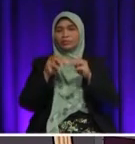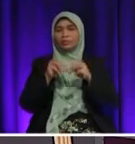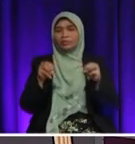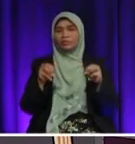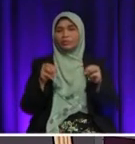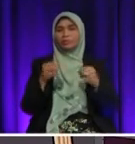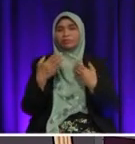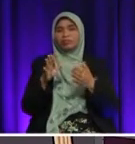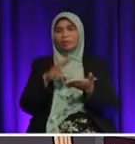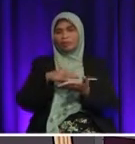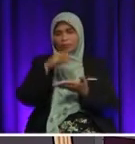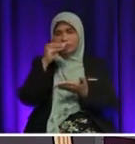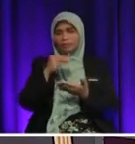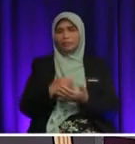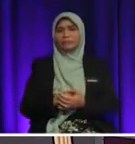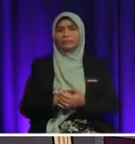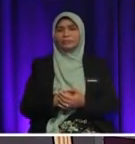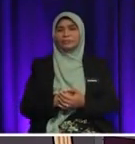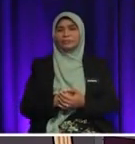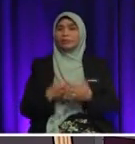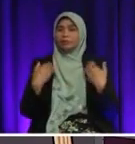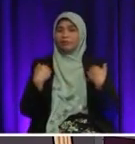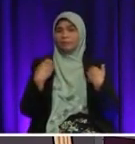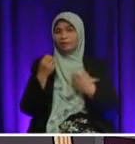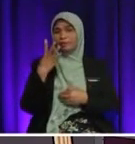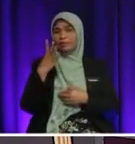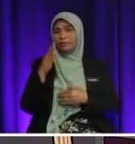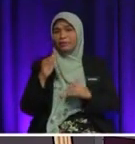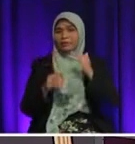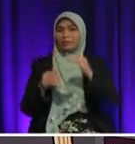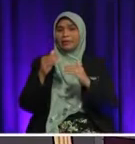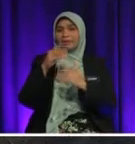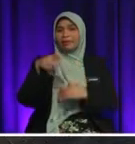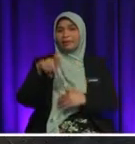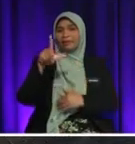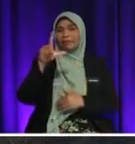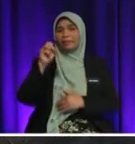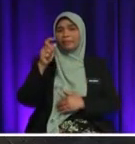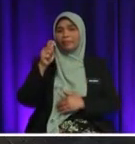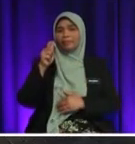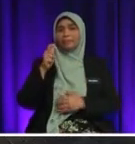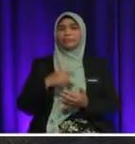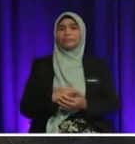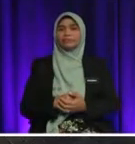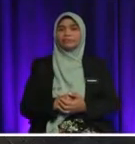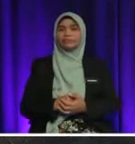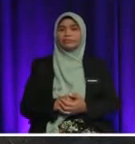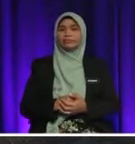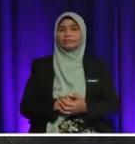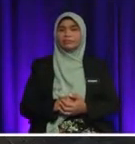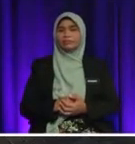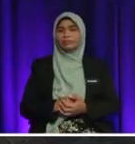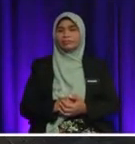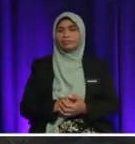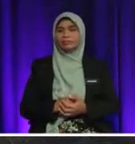belajar semua? Okay, murid di rumah, ada berapa binaan plot? Ha, ada berapa kawan-kawan? Ada berapa elemen dalam binaan plot? Okey.